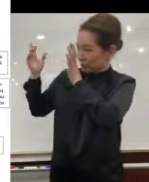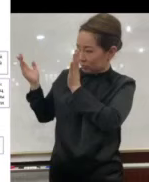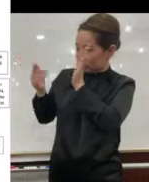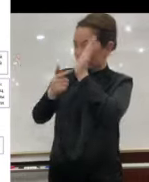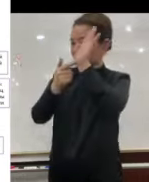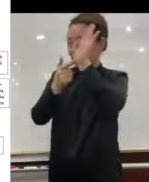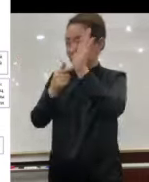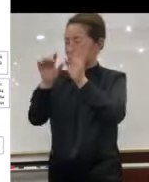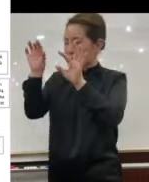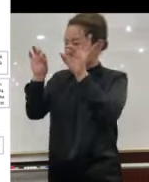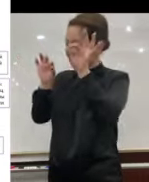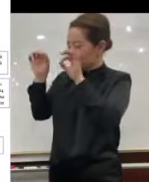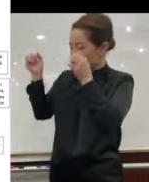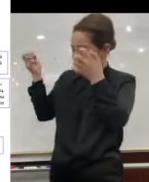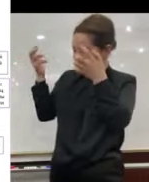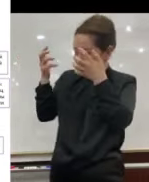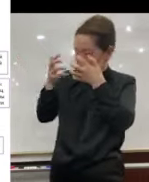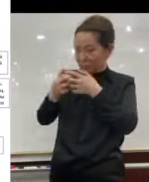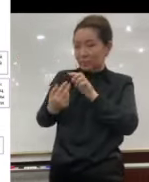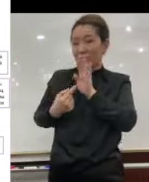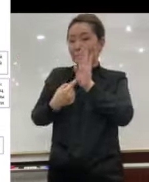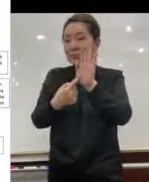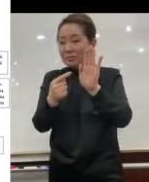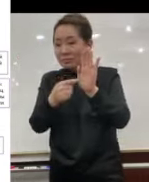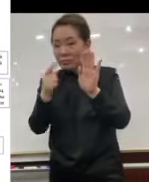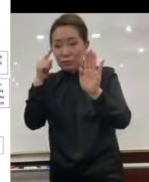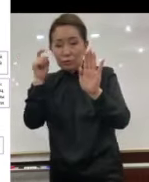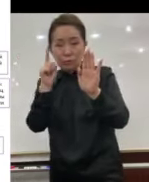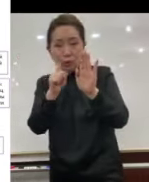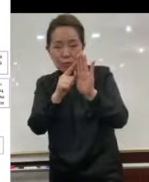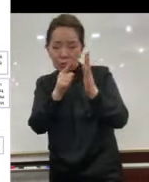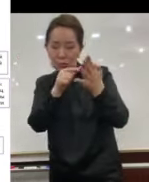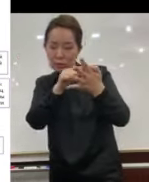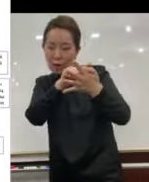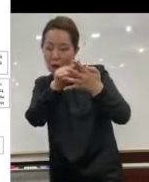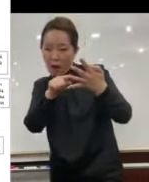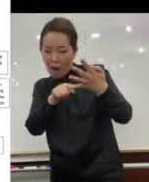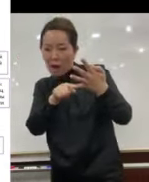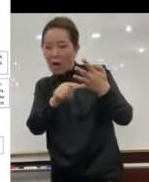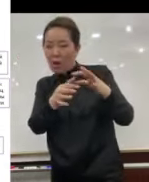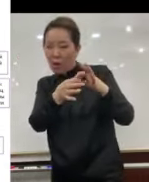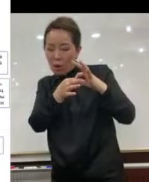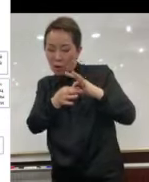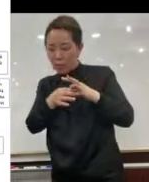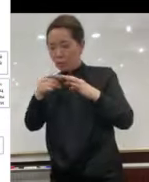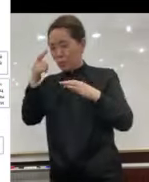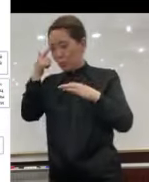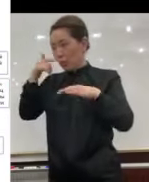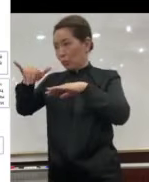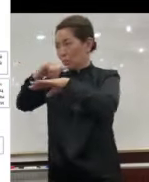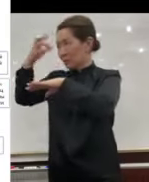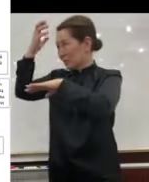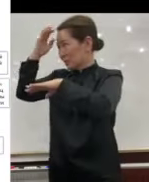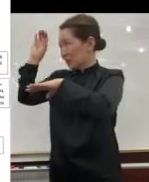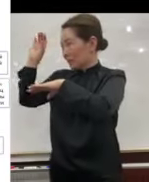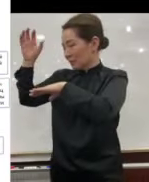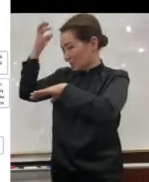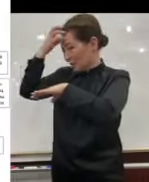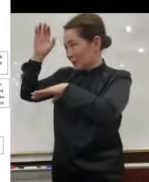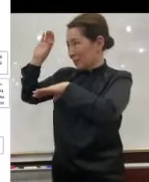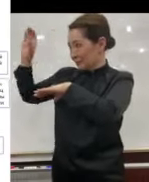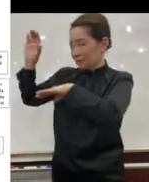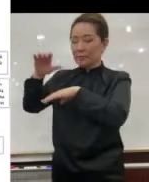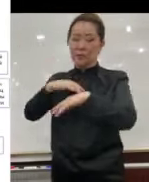гол зорилго маань болохоор энэ зураглалыг гаргаж авснараа бид нар одоо салбарууд болон Монголын засгийн газар болон бид нар